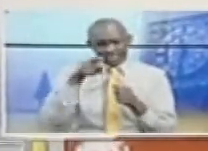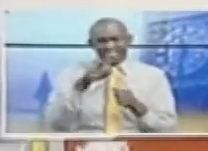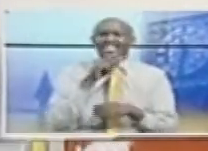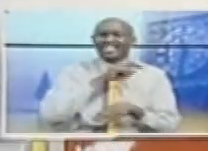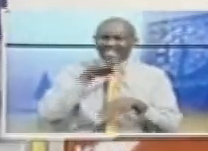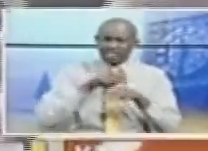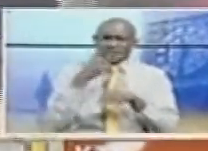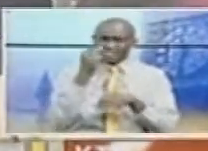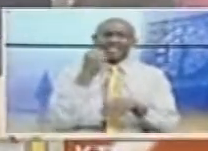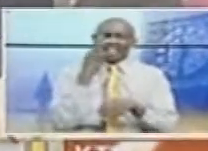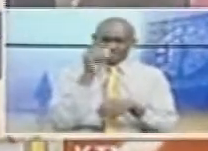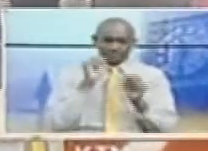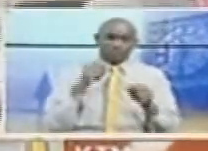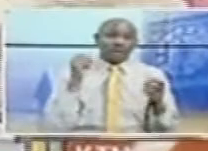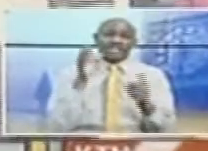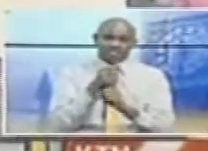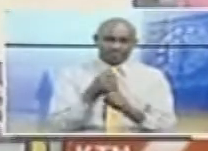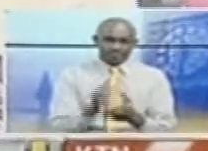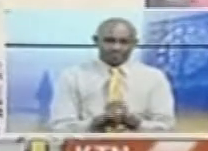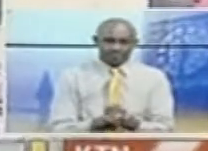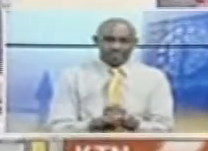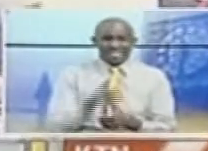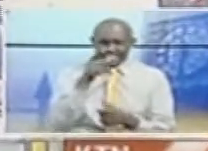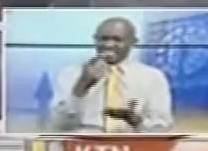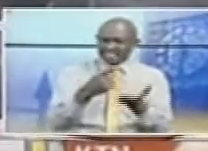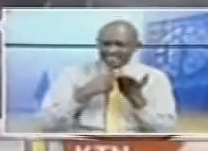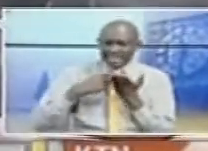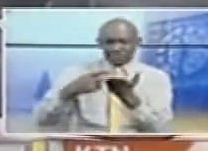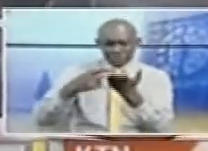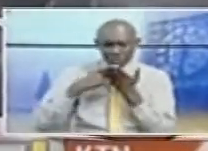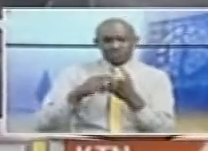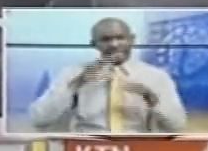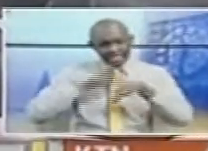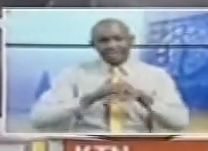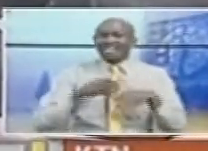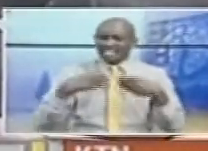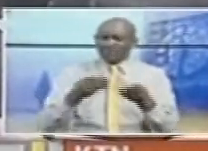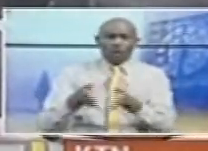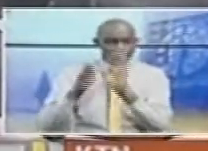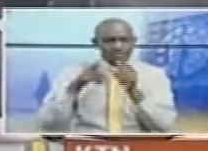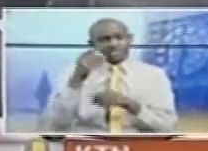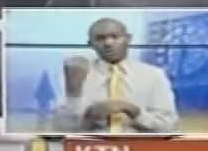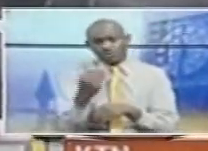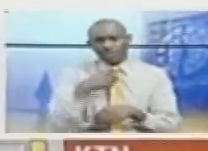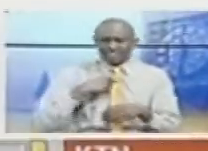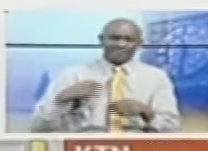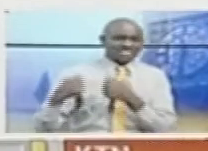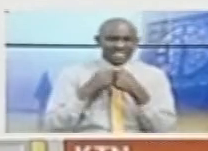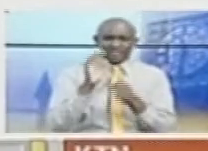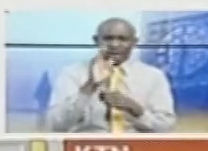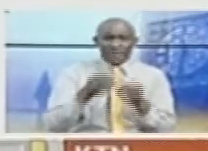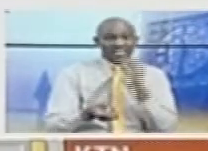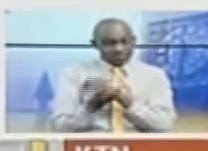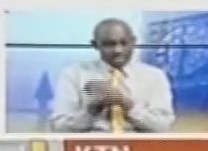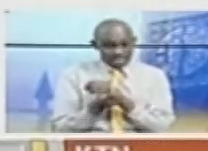Vision 2030. Ni mazungumzo ambayo pia ilitoa fursa kwa vijana kueleza changamoto wanazokumbana nazo. We have